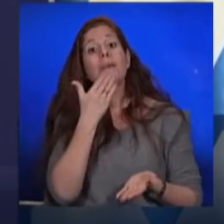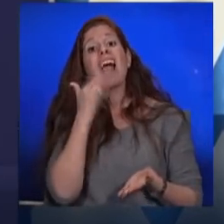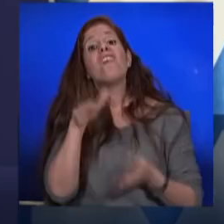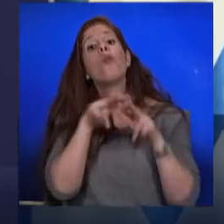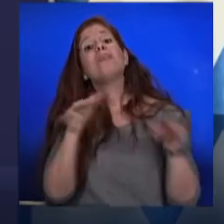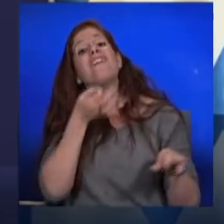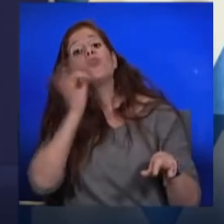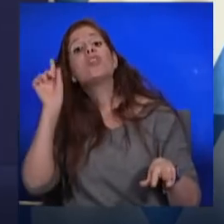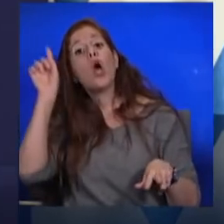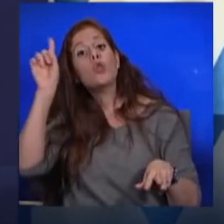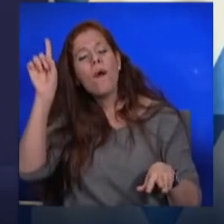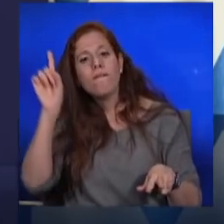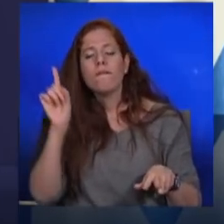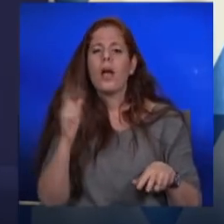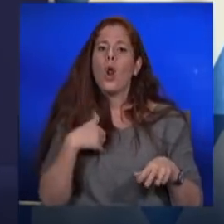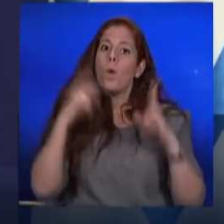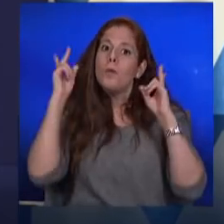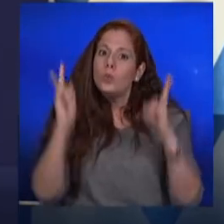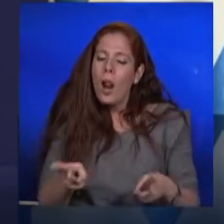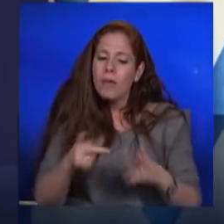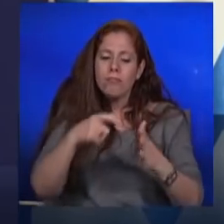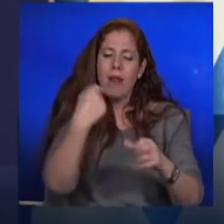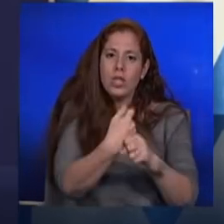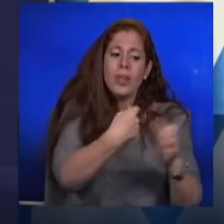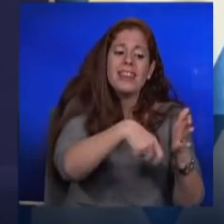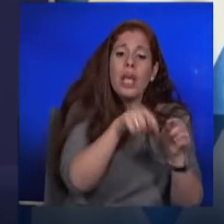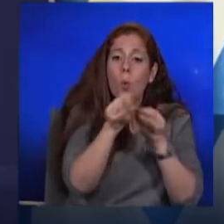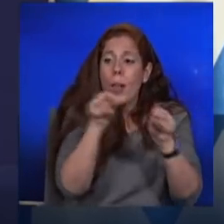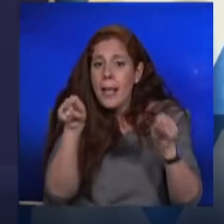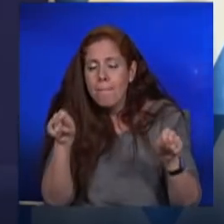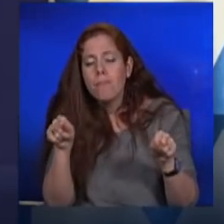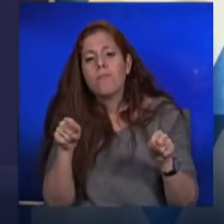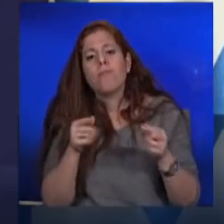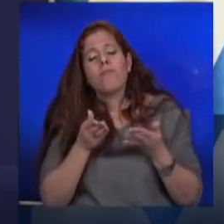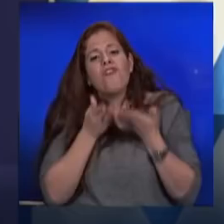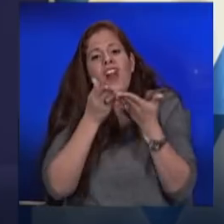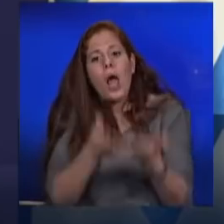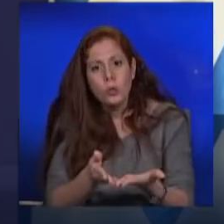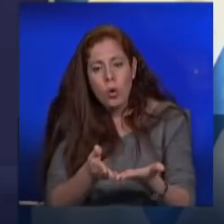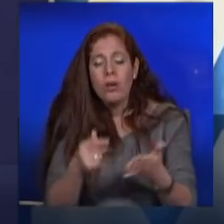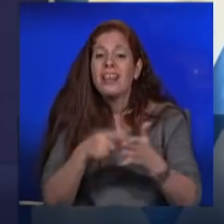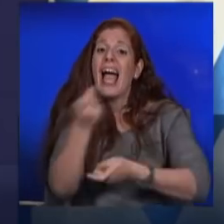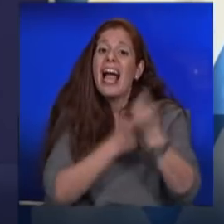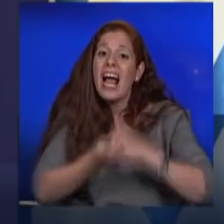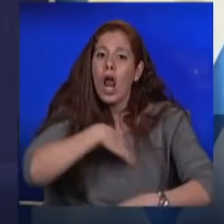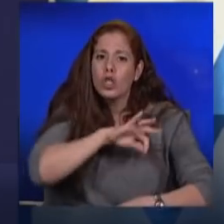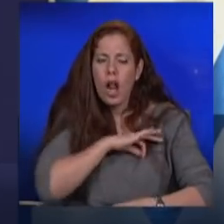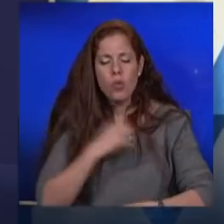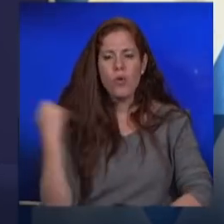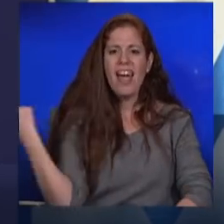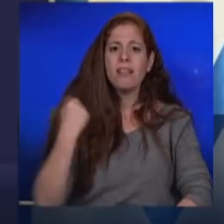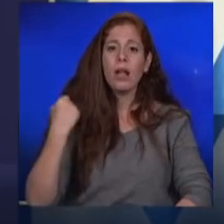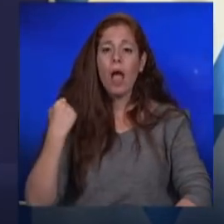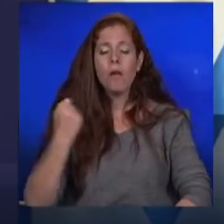אנחנו מסוגלים לעשות את התיקונים הללו, להגיש את העזרה הזאת, כי הכלכלה שלנו איתנה, ואנחנו